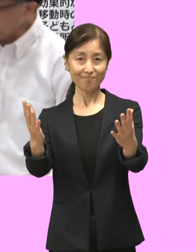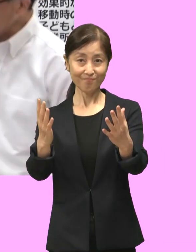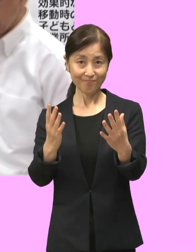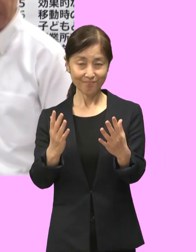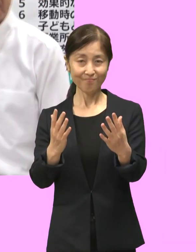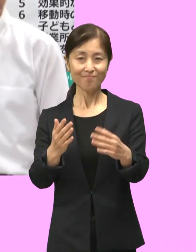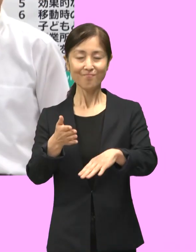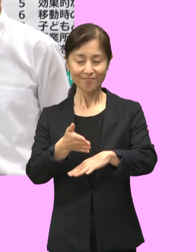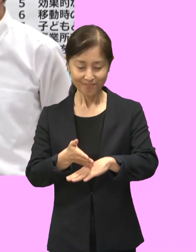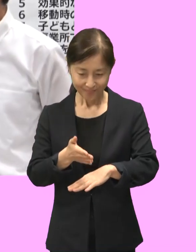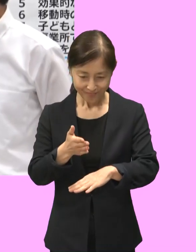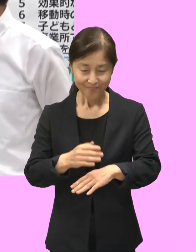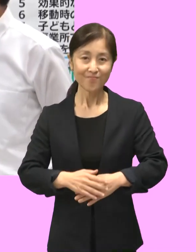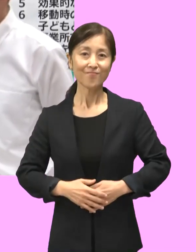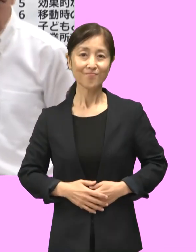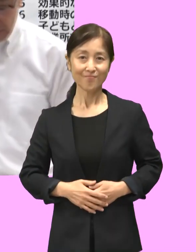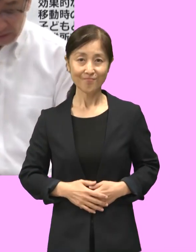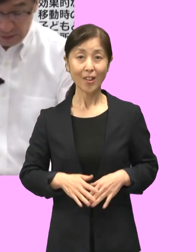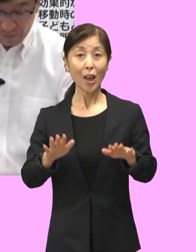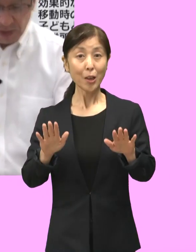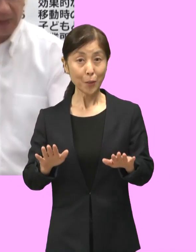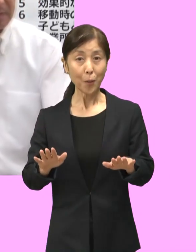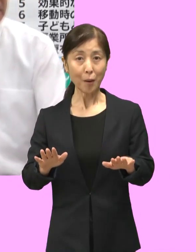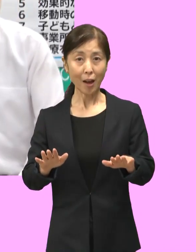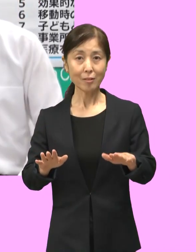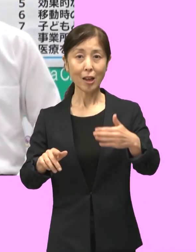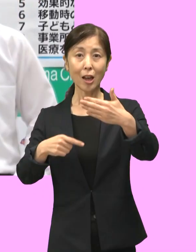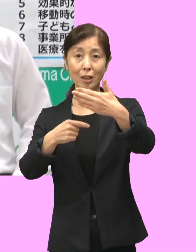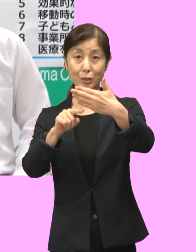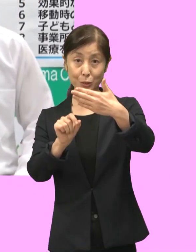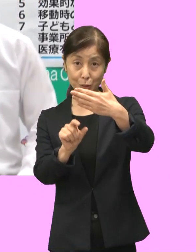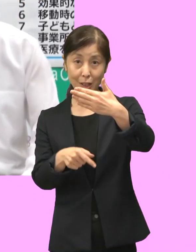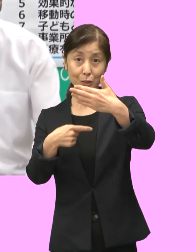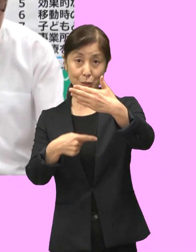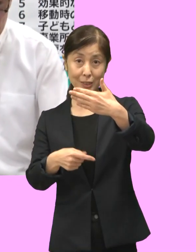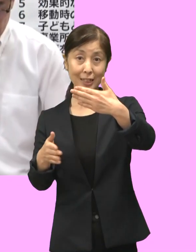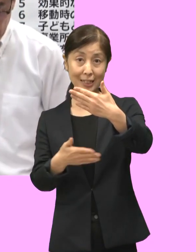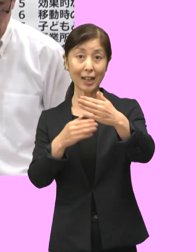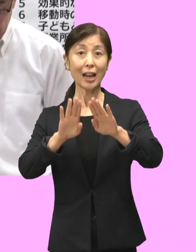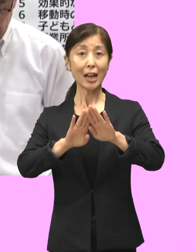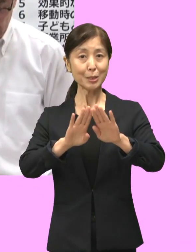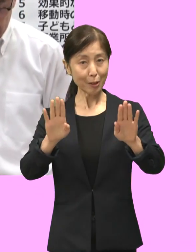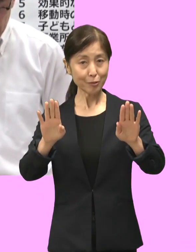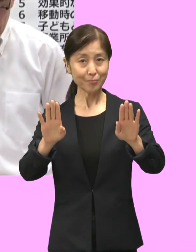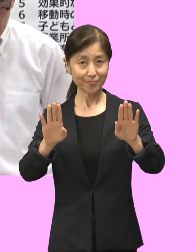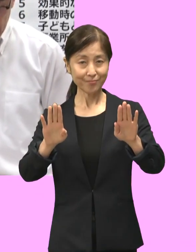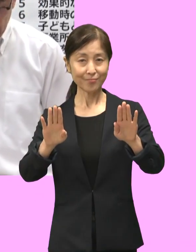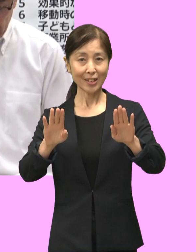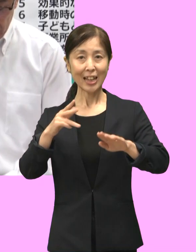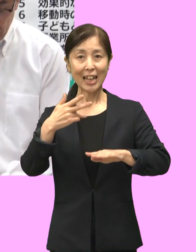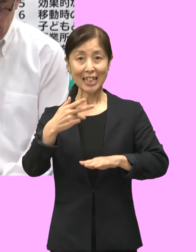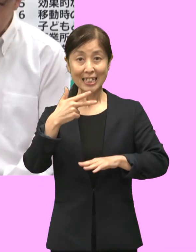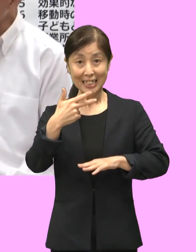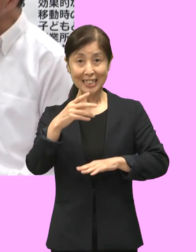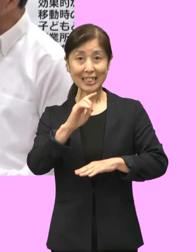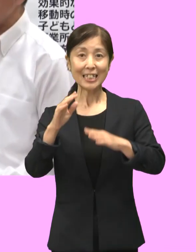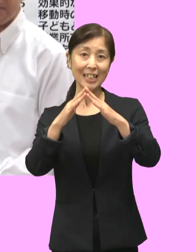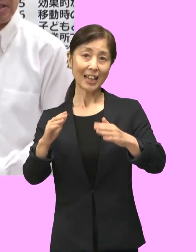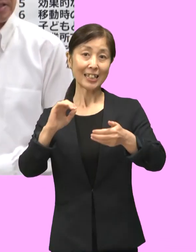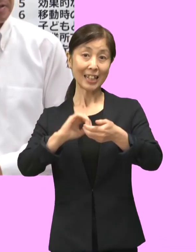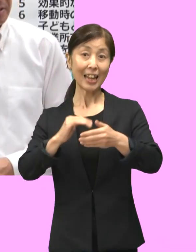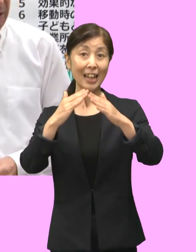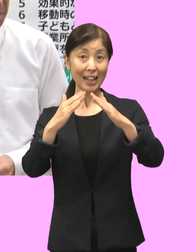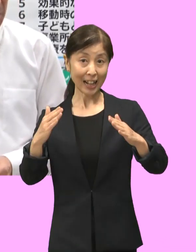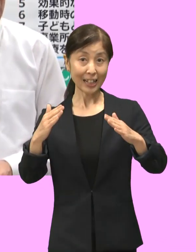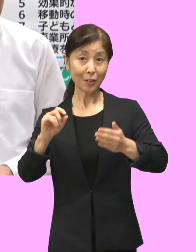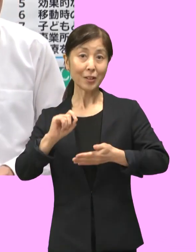りいただきましてありがとうございます。今日は9月1日から始まります、市議会定例会議への提出